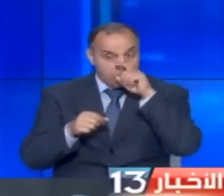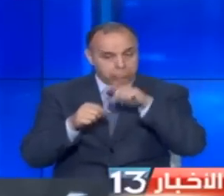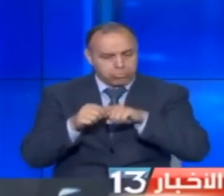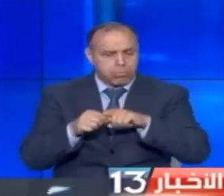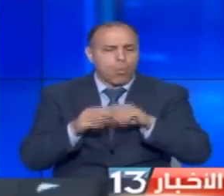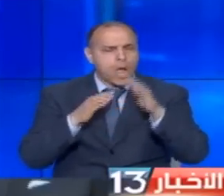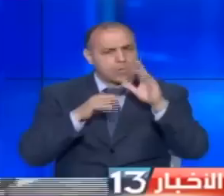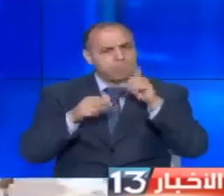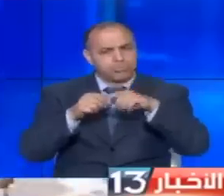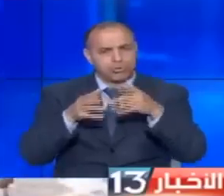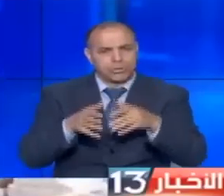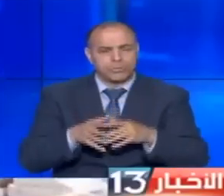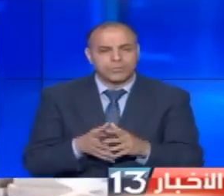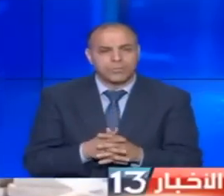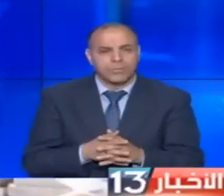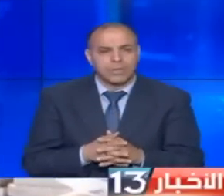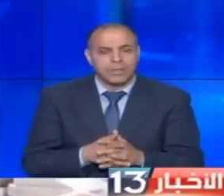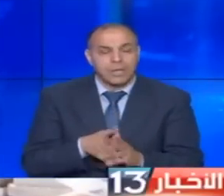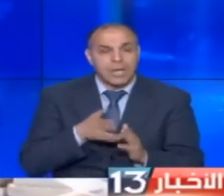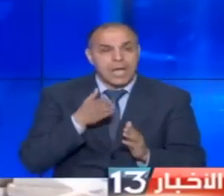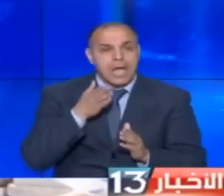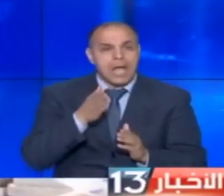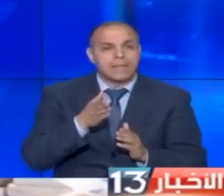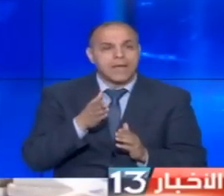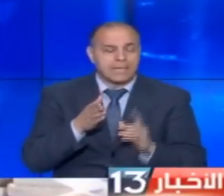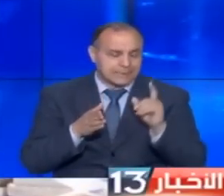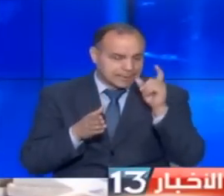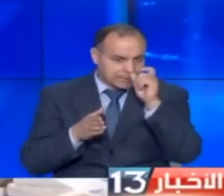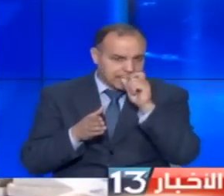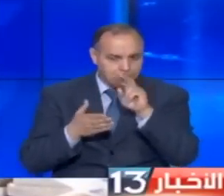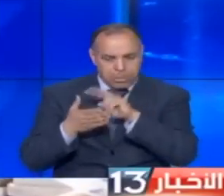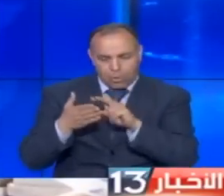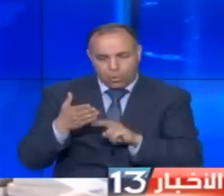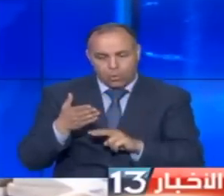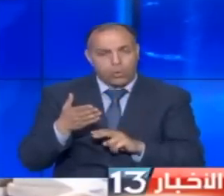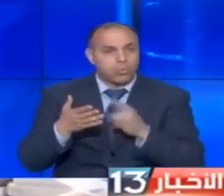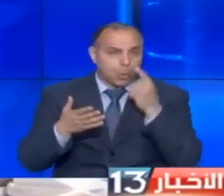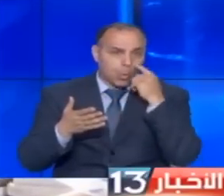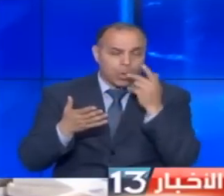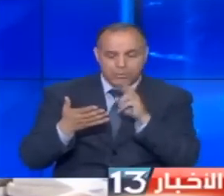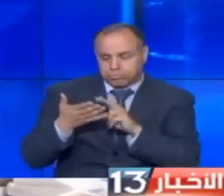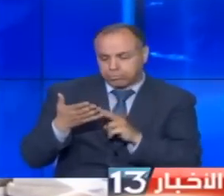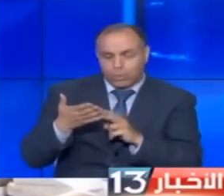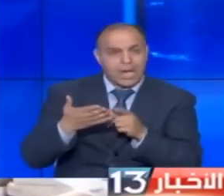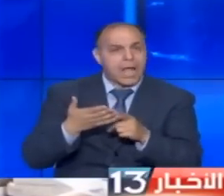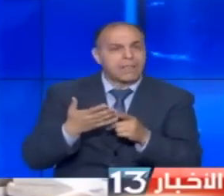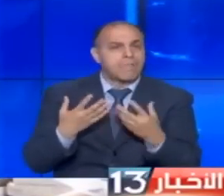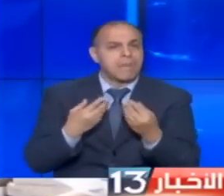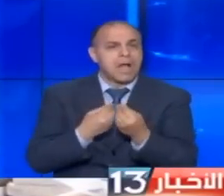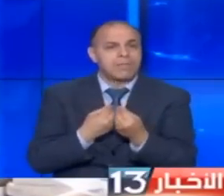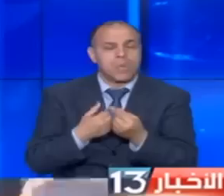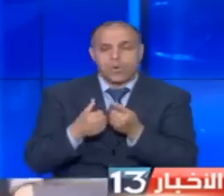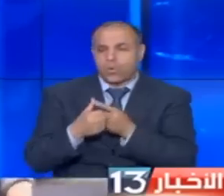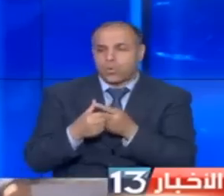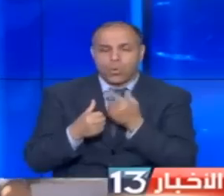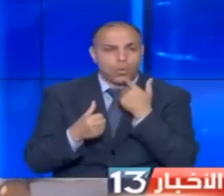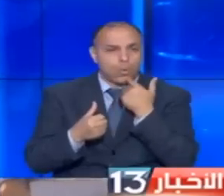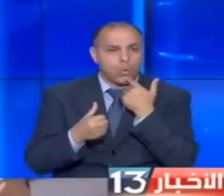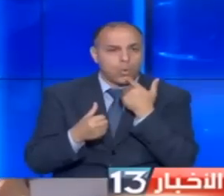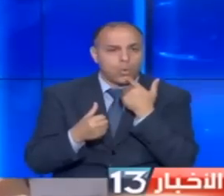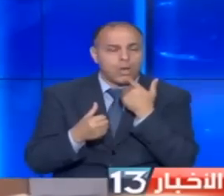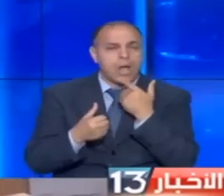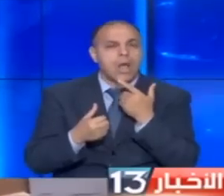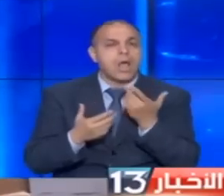ايضا وفيما تواجه عمليات القراءه والمطالعه تحديات جمه وفي مقدمتها توفر